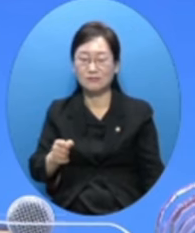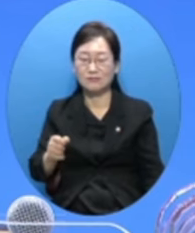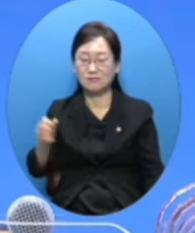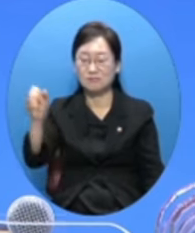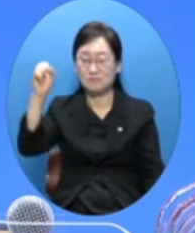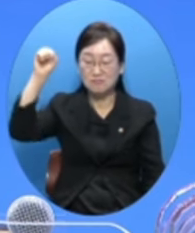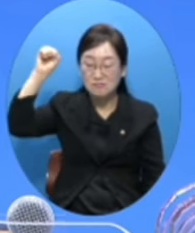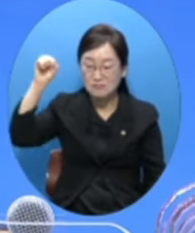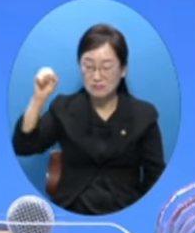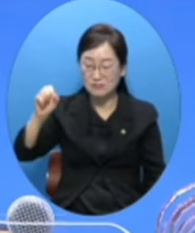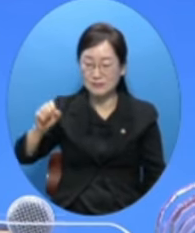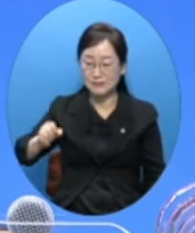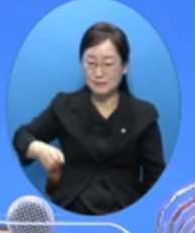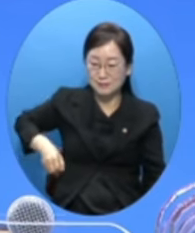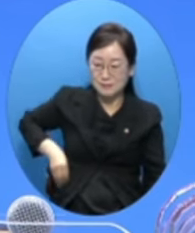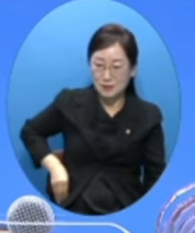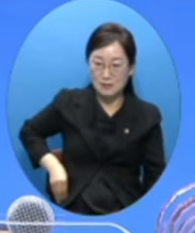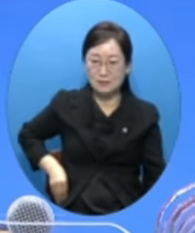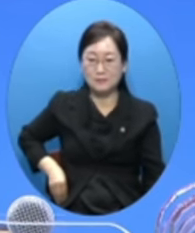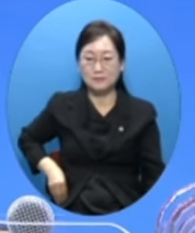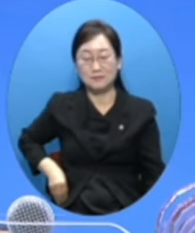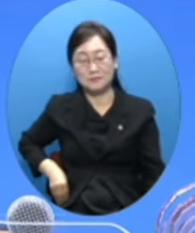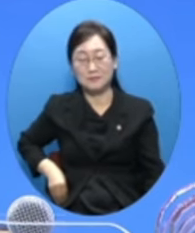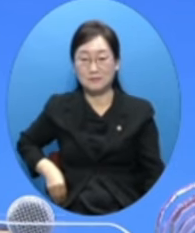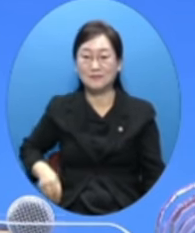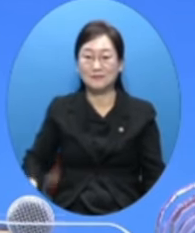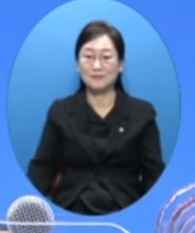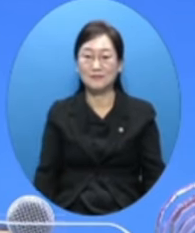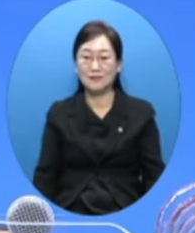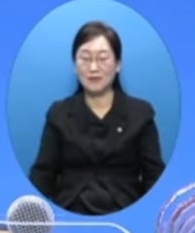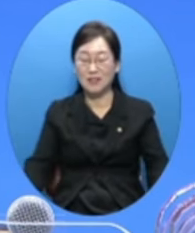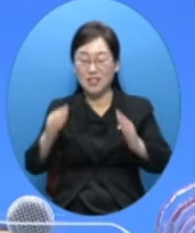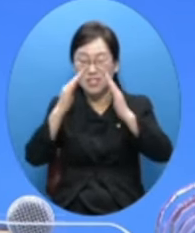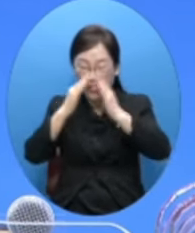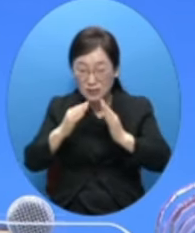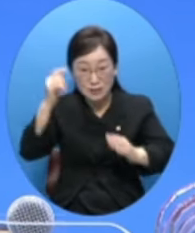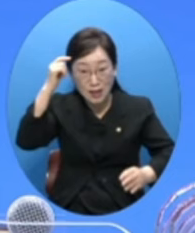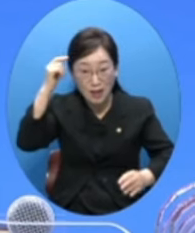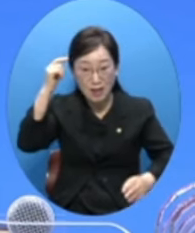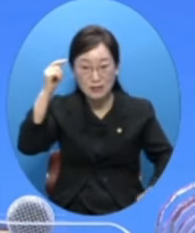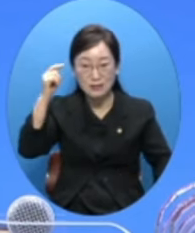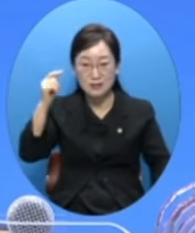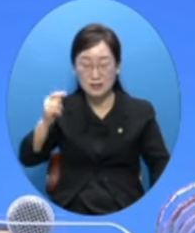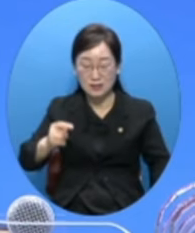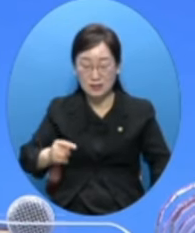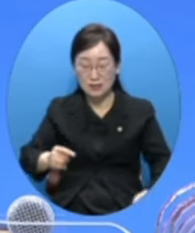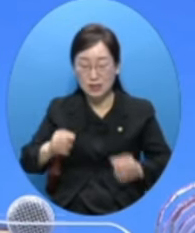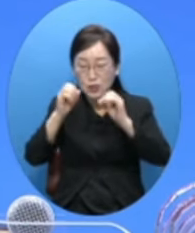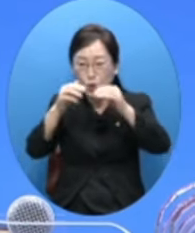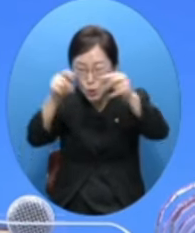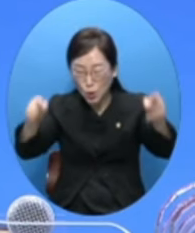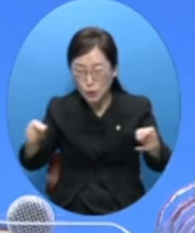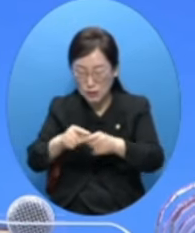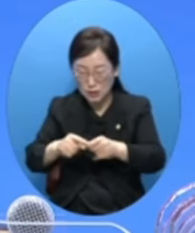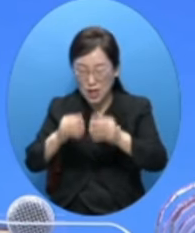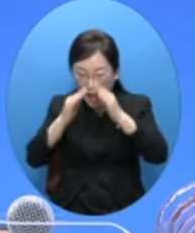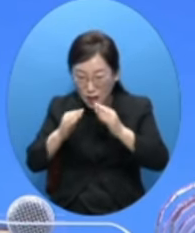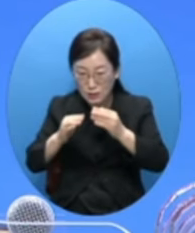벌에다가 주문하고 가져갔는데 또 어느 기록을 보면 코를 풀라 그러니까 전도지로 코를 풀면 당연히 코가 썩는다